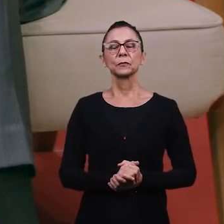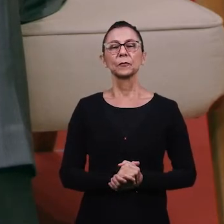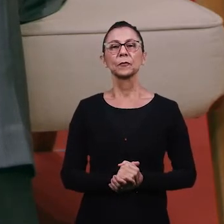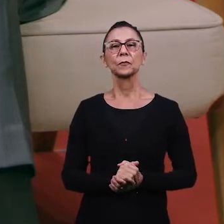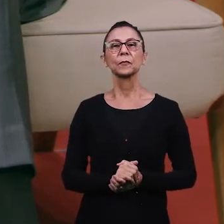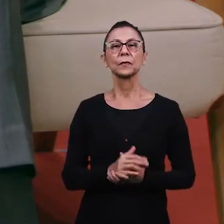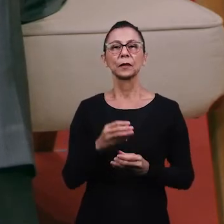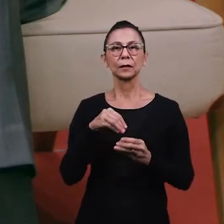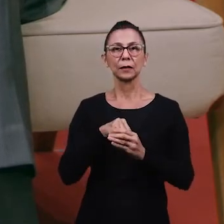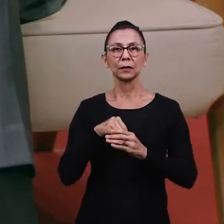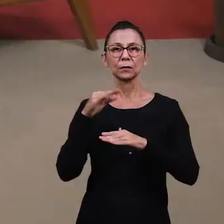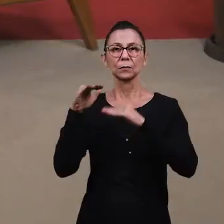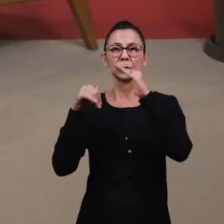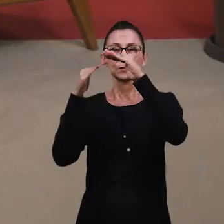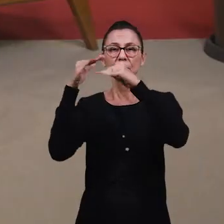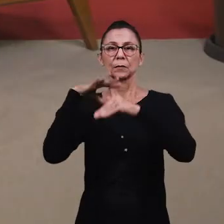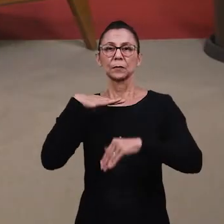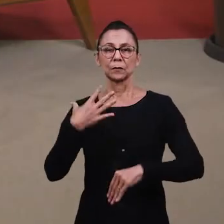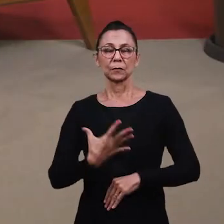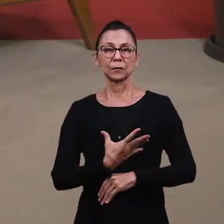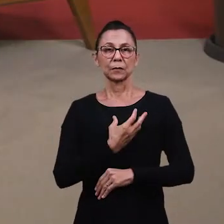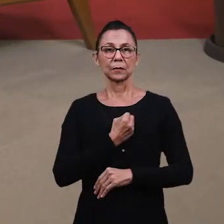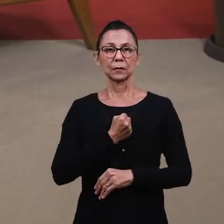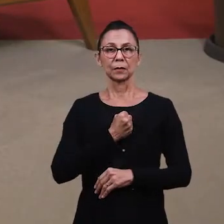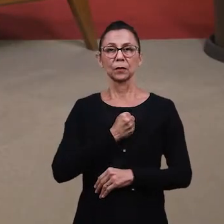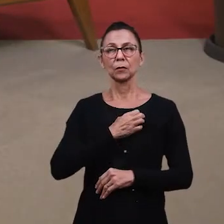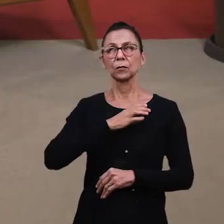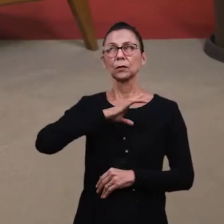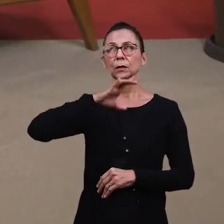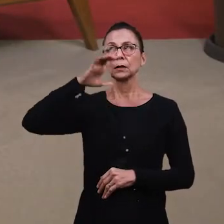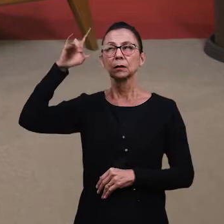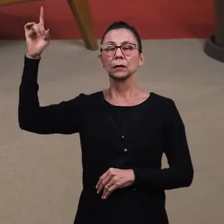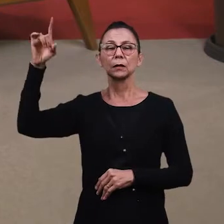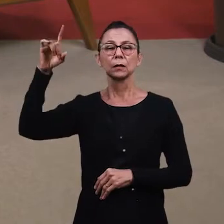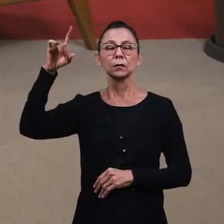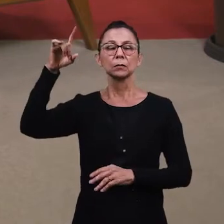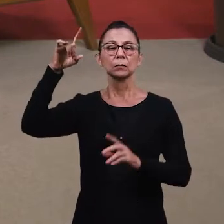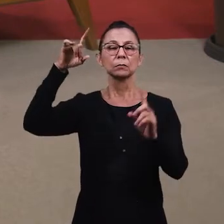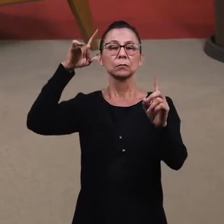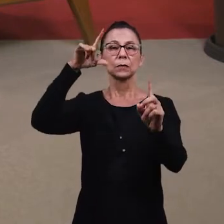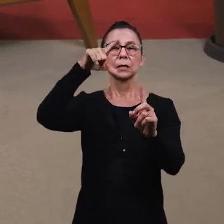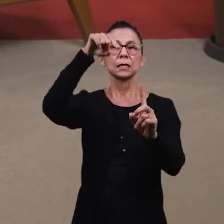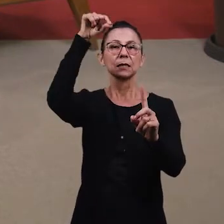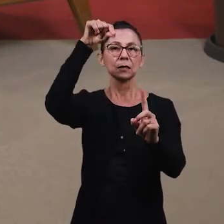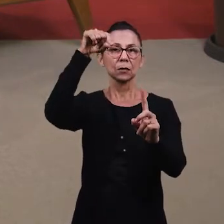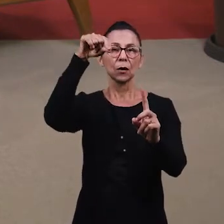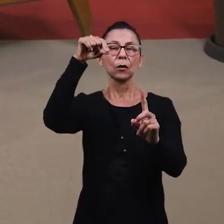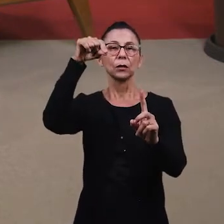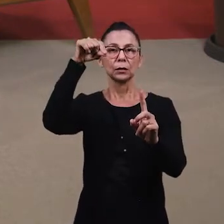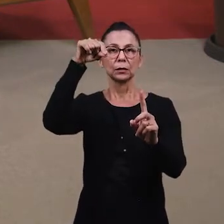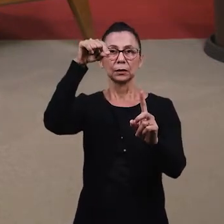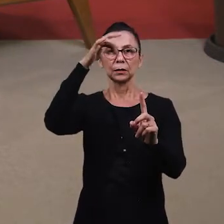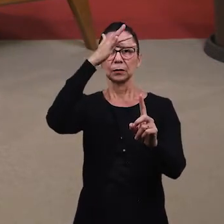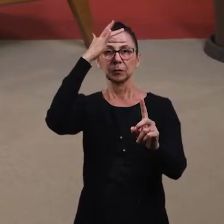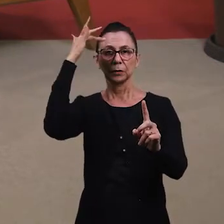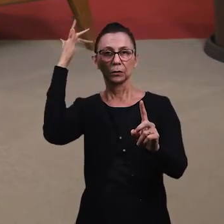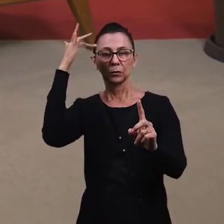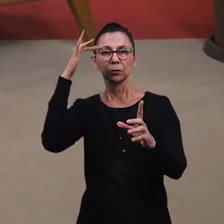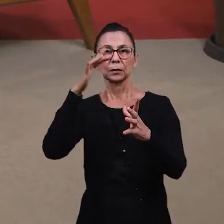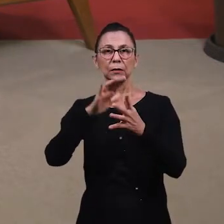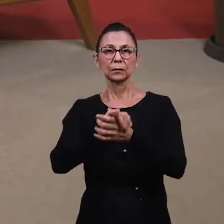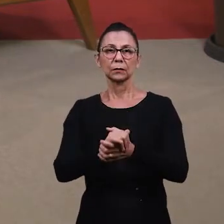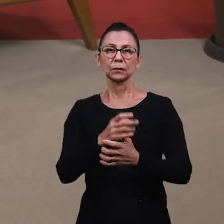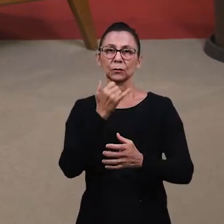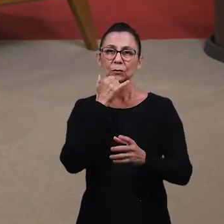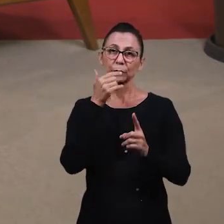de ce que Dieu a fait. Il a envié son fils Jésus et lui, dans son acte de processus de salut, Dieu